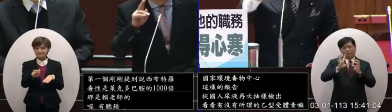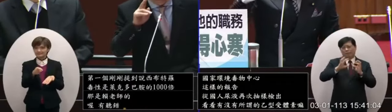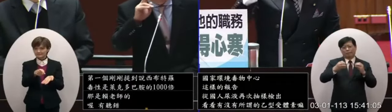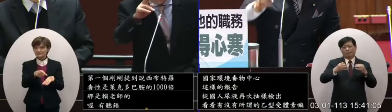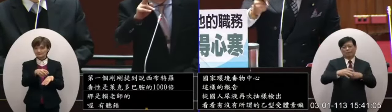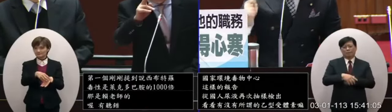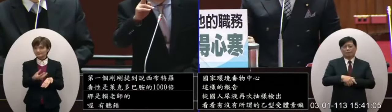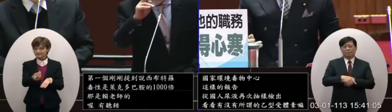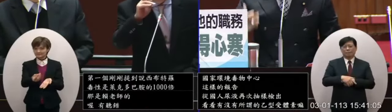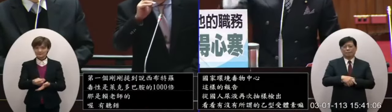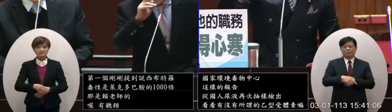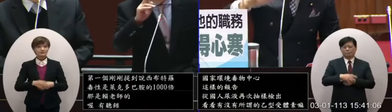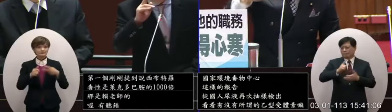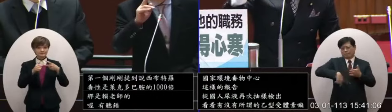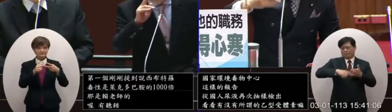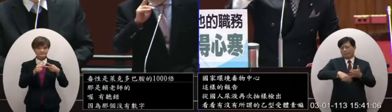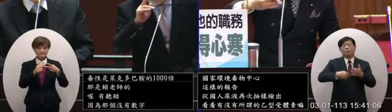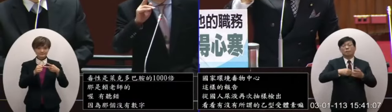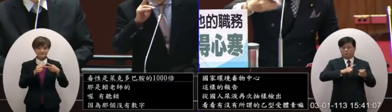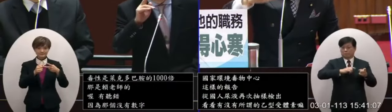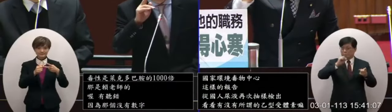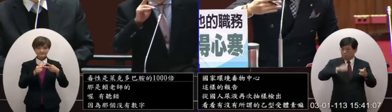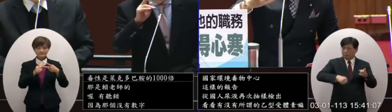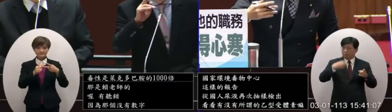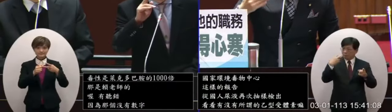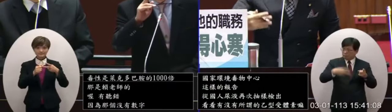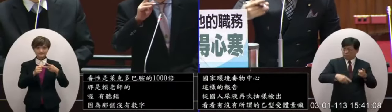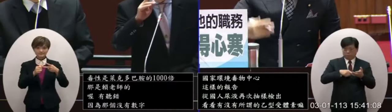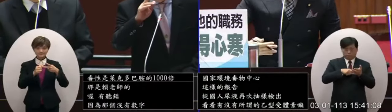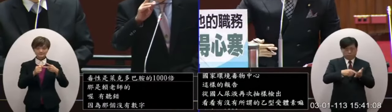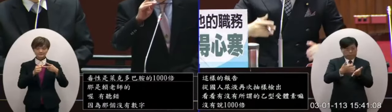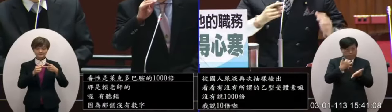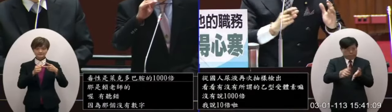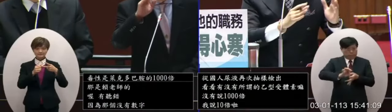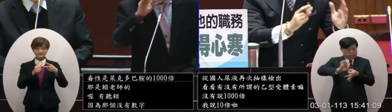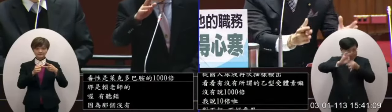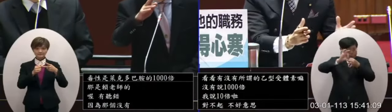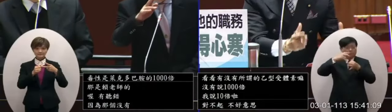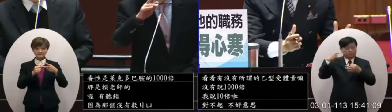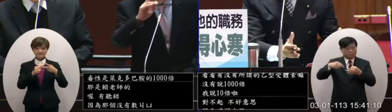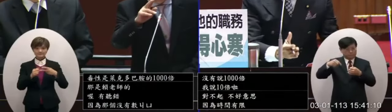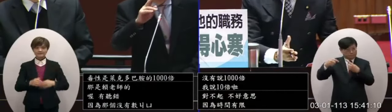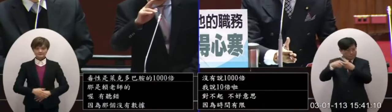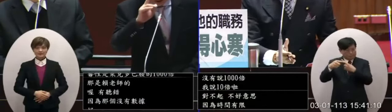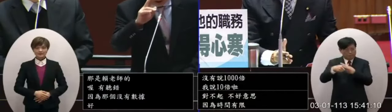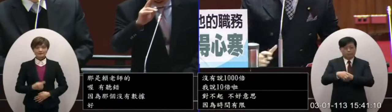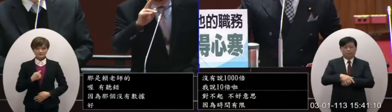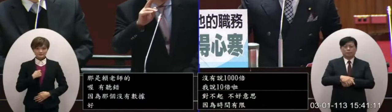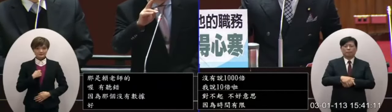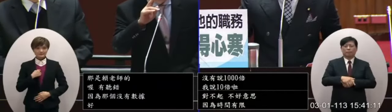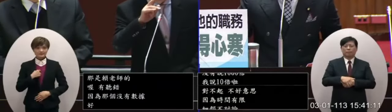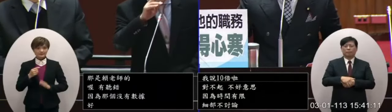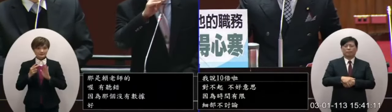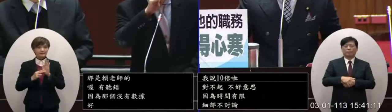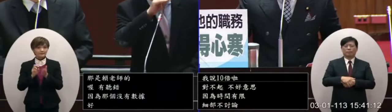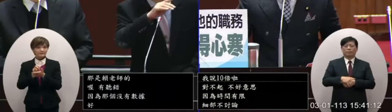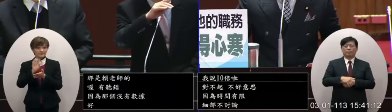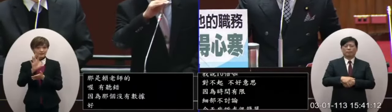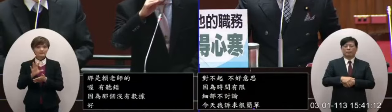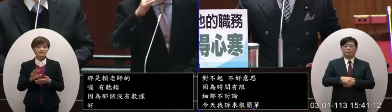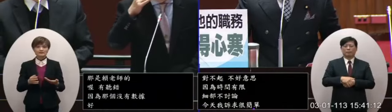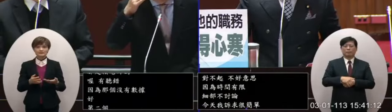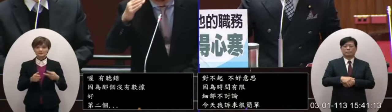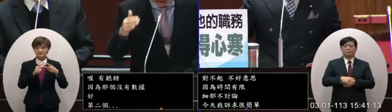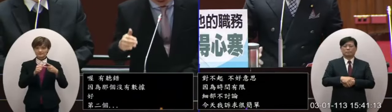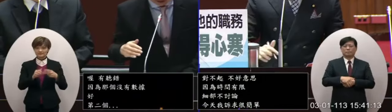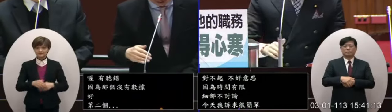今天我的诉求很简单，您愿意再多编列经费，再做这样子的研究看看吗？ 我要跟委员报告的就是说